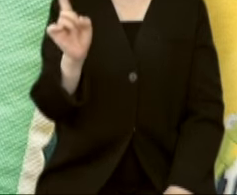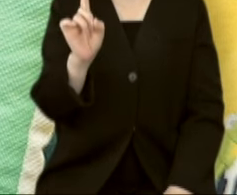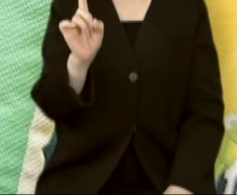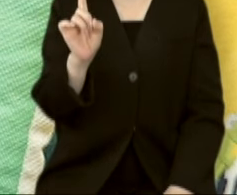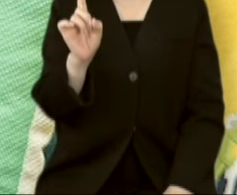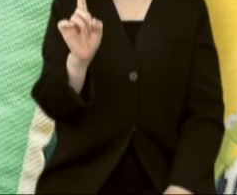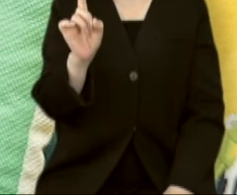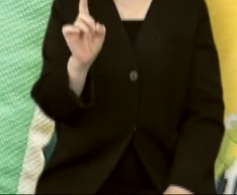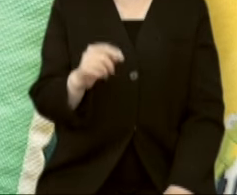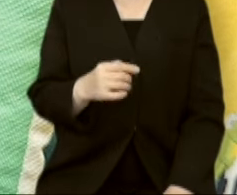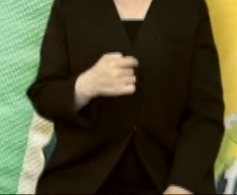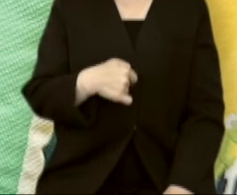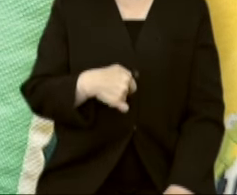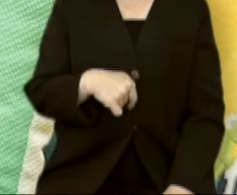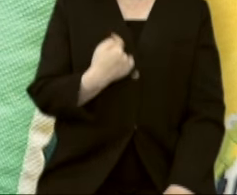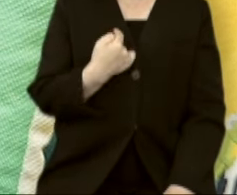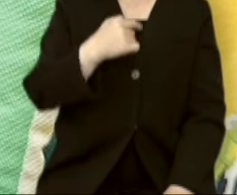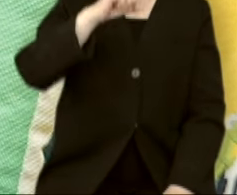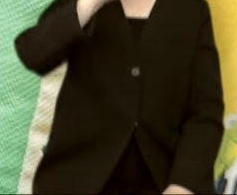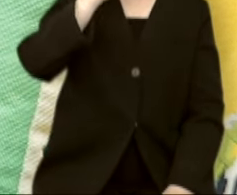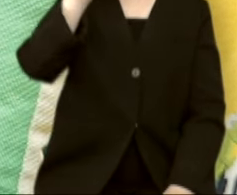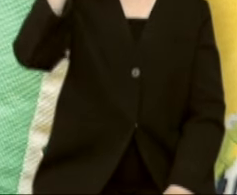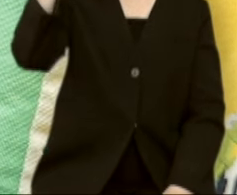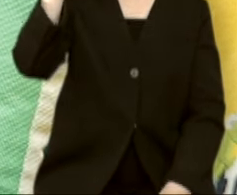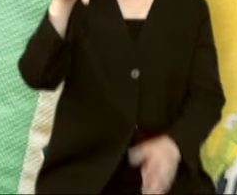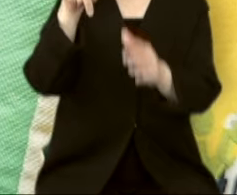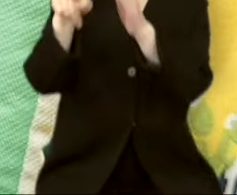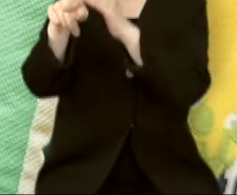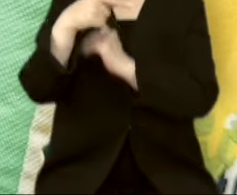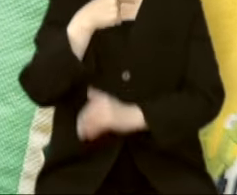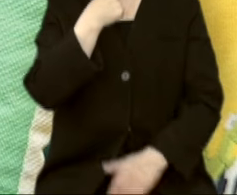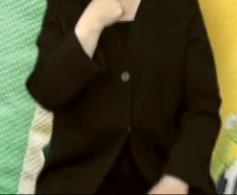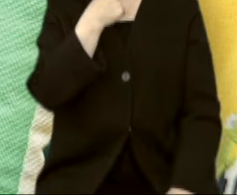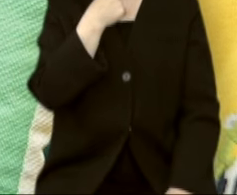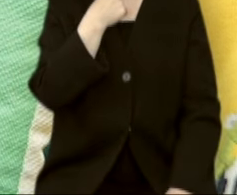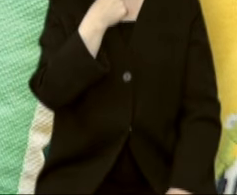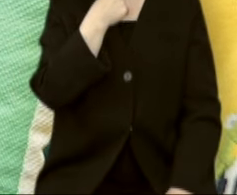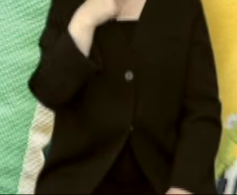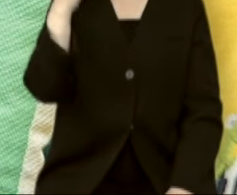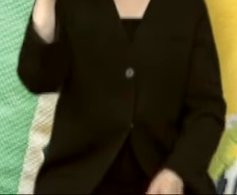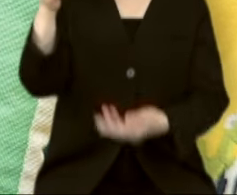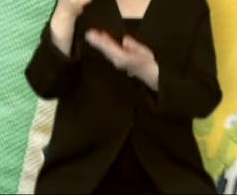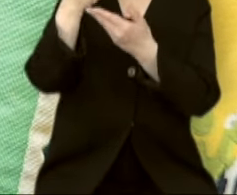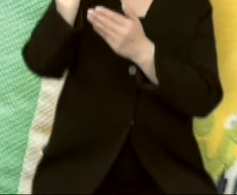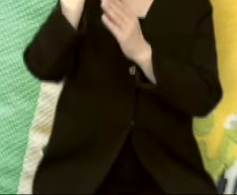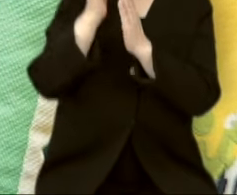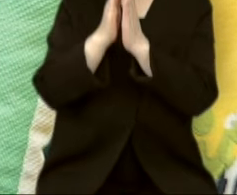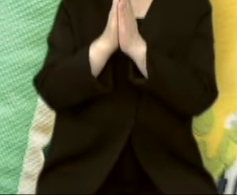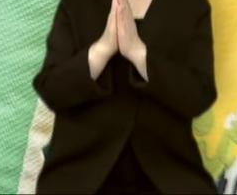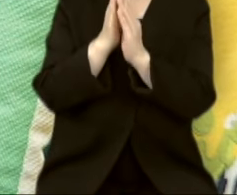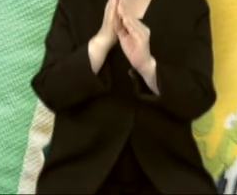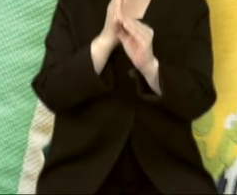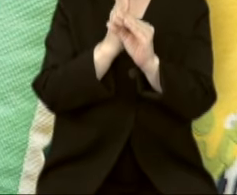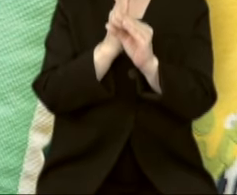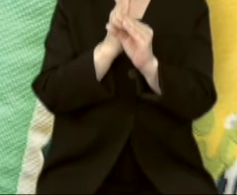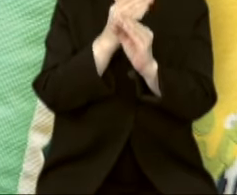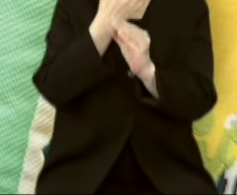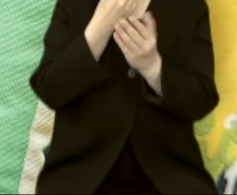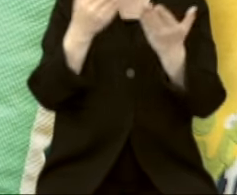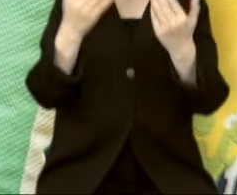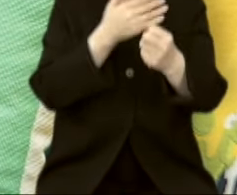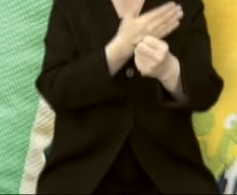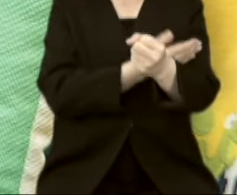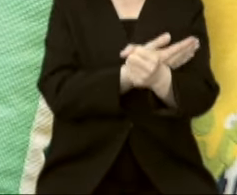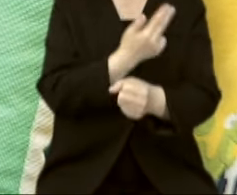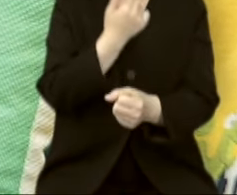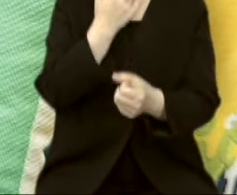독진 선교사로 아프리카 케냐를 가기로 원했었는데 네. 그 하나님께서 기도하는 중에 복받을 자녀가